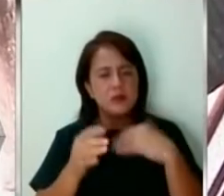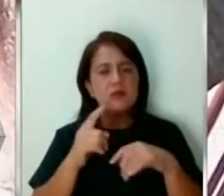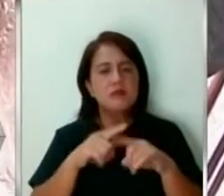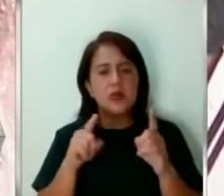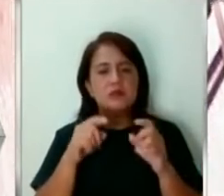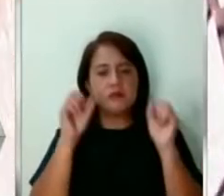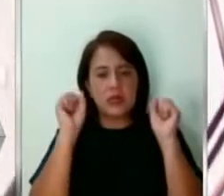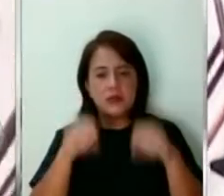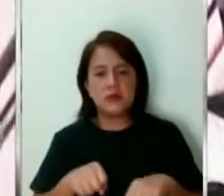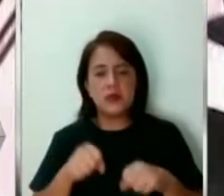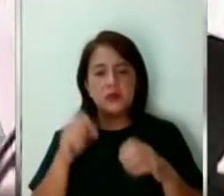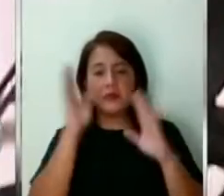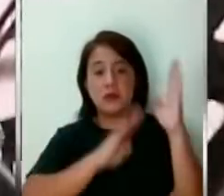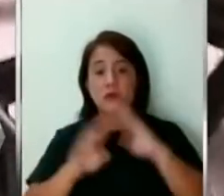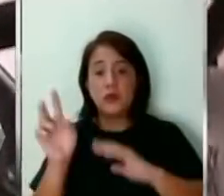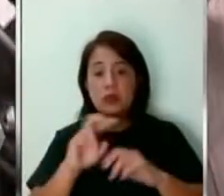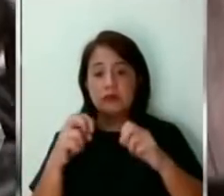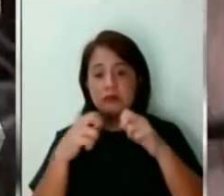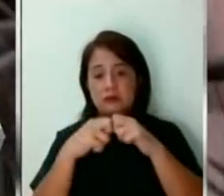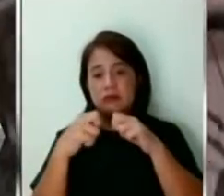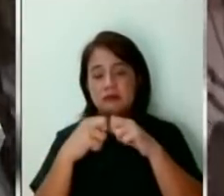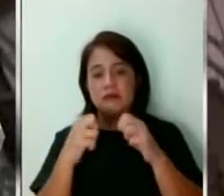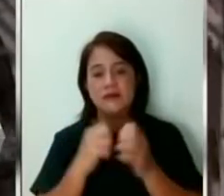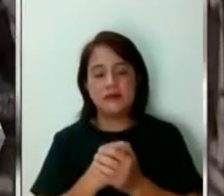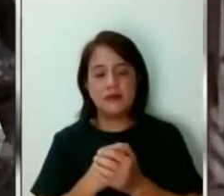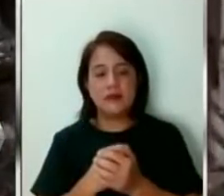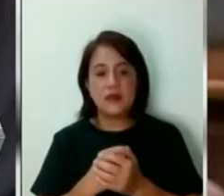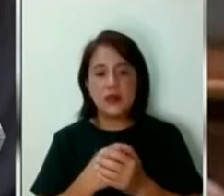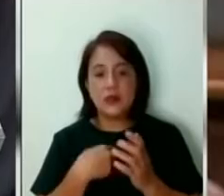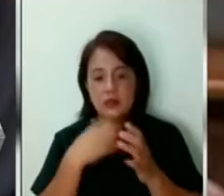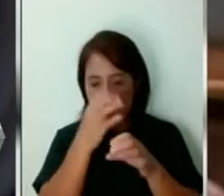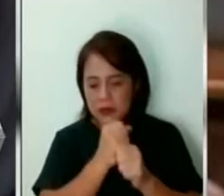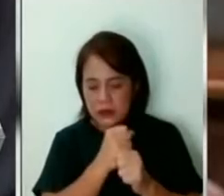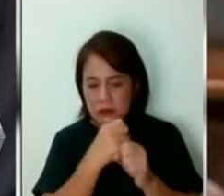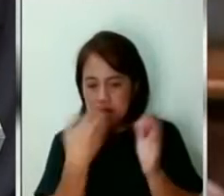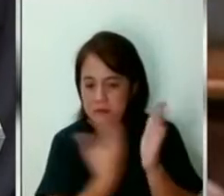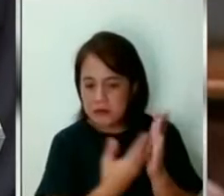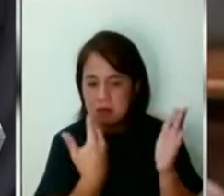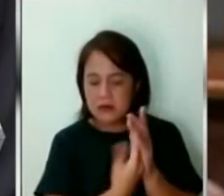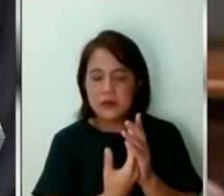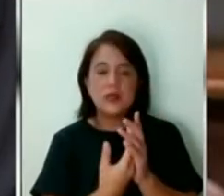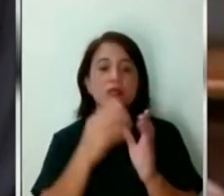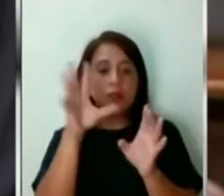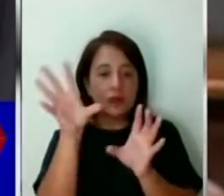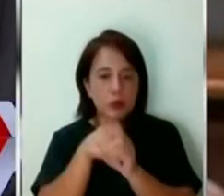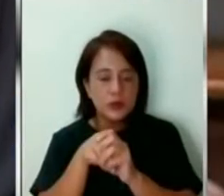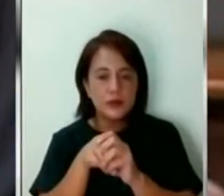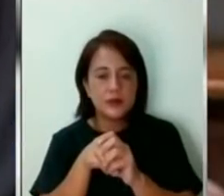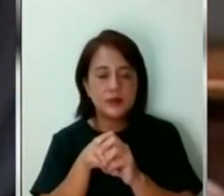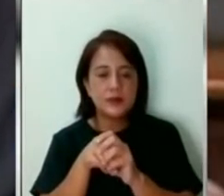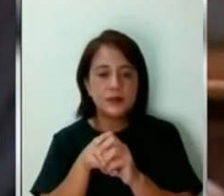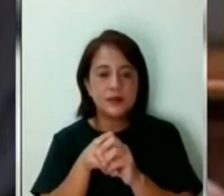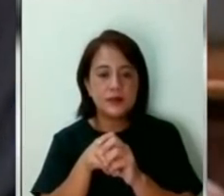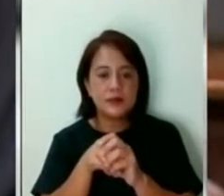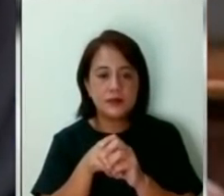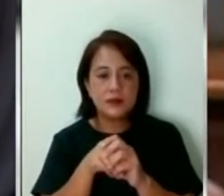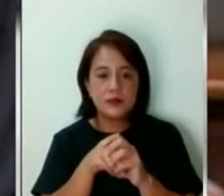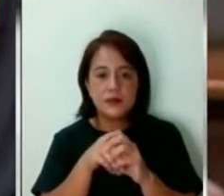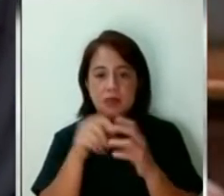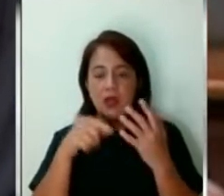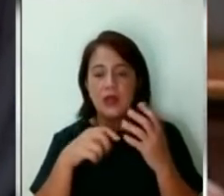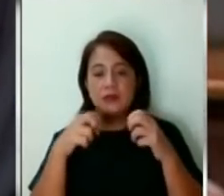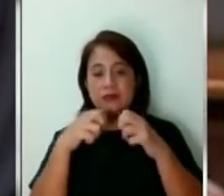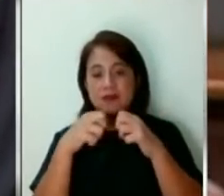kuryente. Kumuha naman tayo ng mga ebidensya, kasama dyan yung mga parte ng electrical